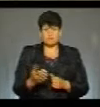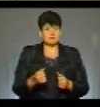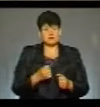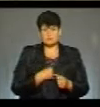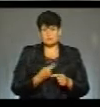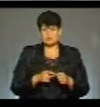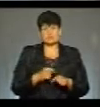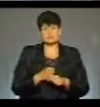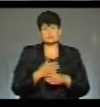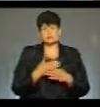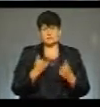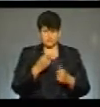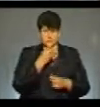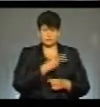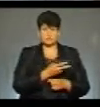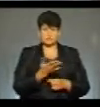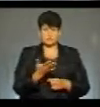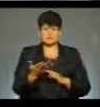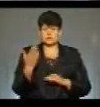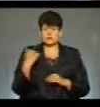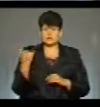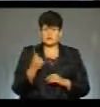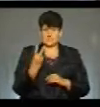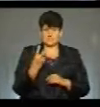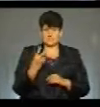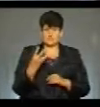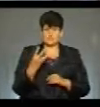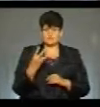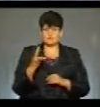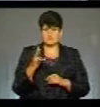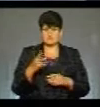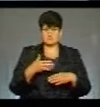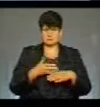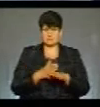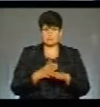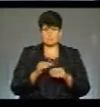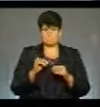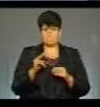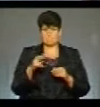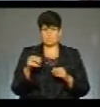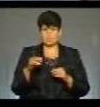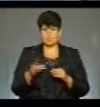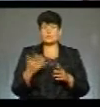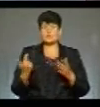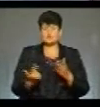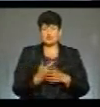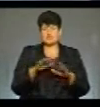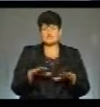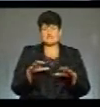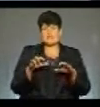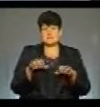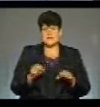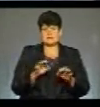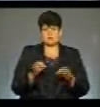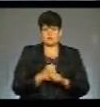жаль, цього не зроблено. Якщо подивитися, десь минулої неділі дві машини розбили піддон. І знову проблема стала, що місцева влада нічого не робить. Це